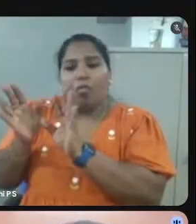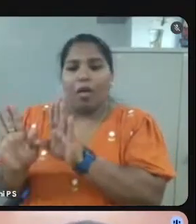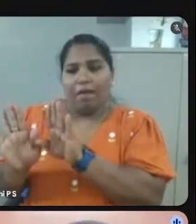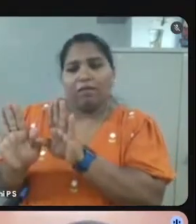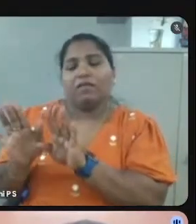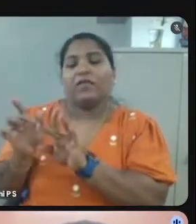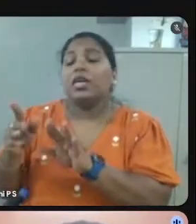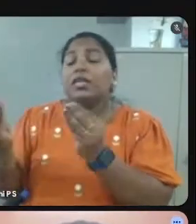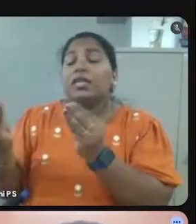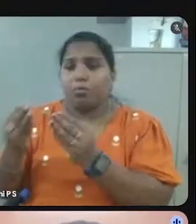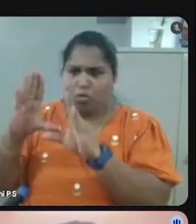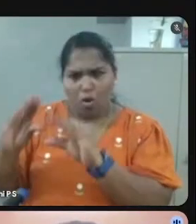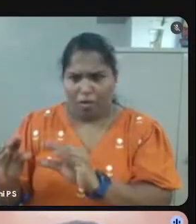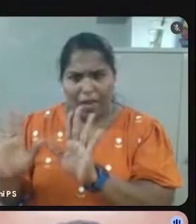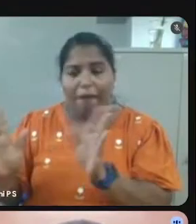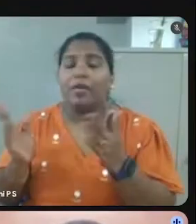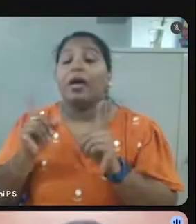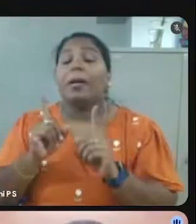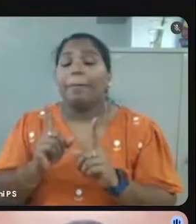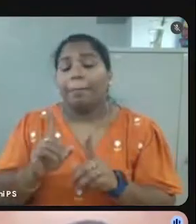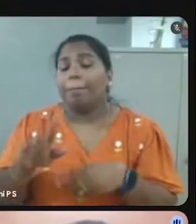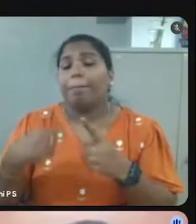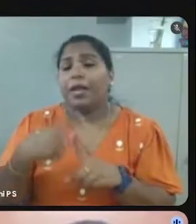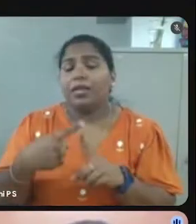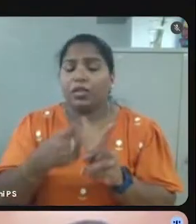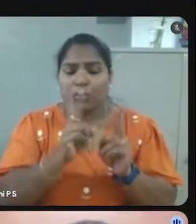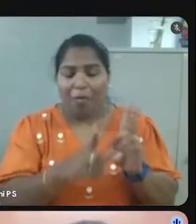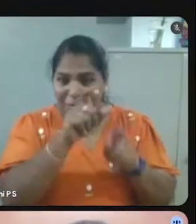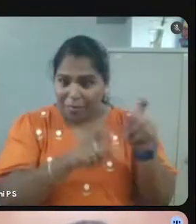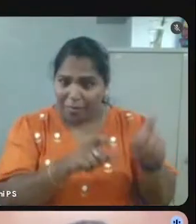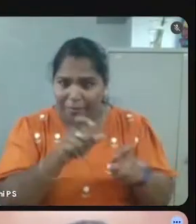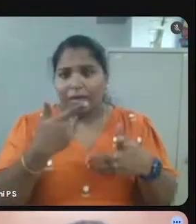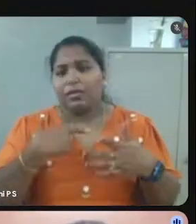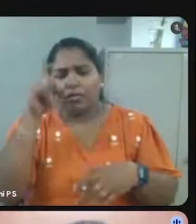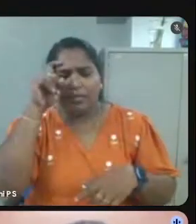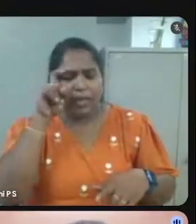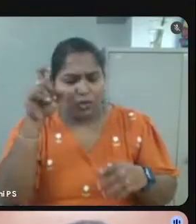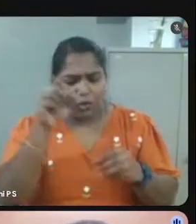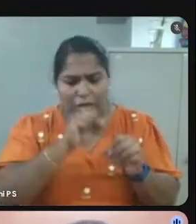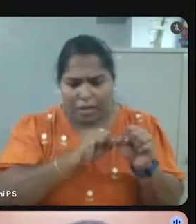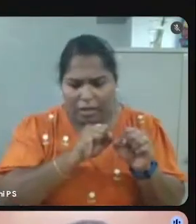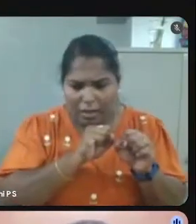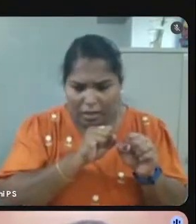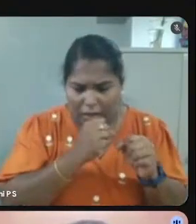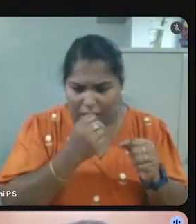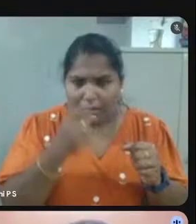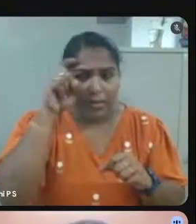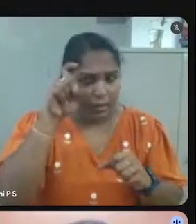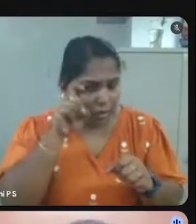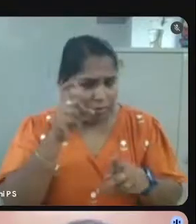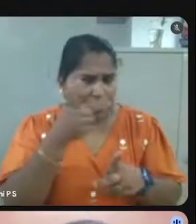കൂടുതലായിരിക്കും, ചിലപ്പോൾ കുറവായിരിക്കും. പിന്നെ മാത്രമല്ല നോർമൽ ആയിട്ടുള്ള ആൾക്കാർക്ക് സെക്ഷുവൽ ആക്ടിവിറ്റി, സെക്ഷുവൽ ആയിട്ടുള്ള കാര്യങ്ങൾ